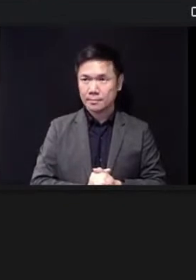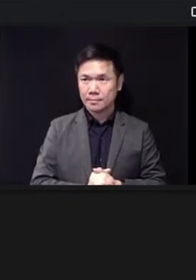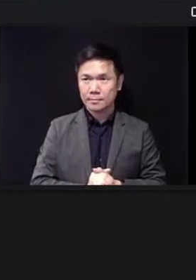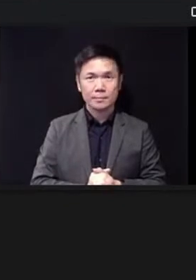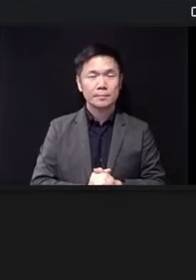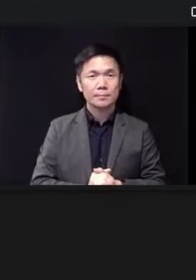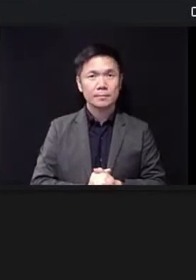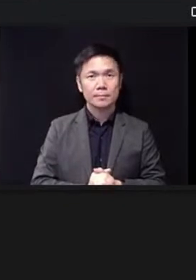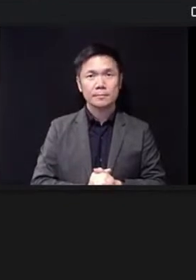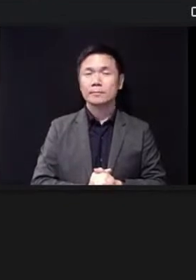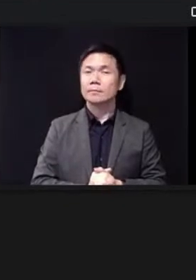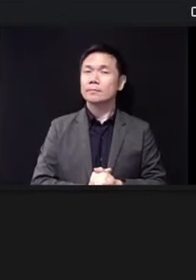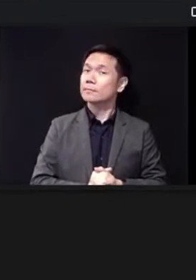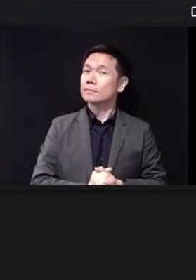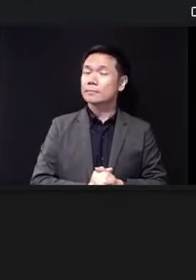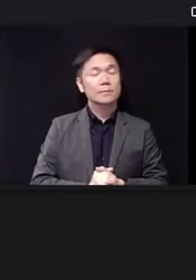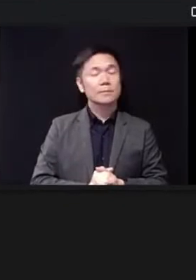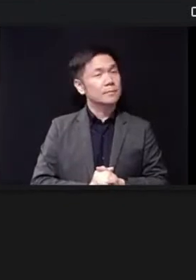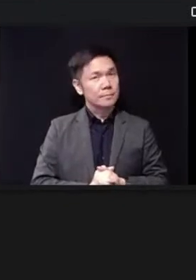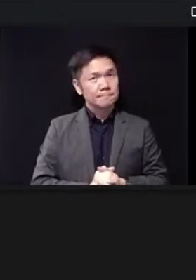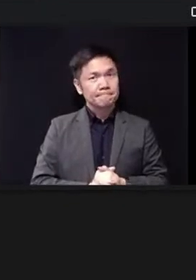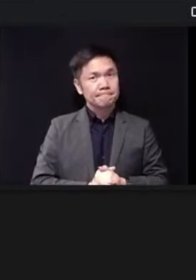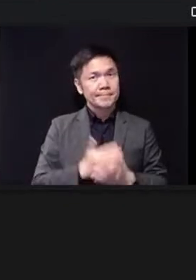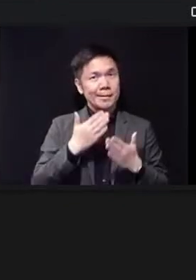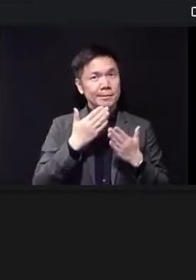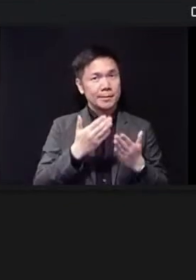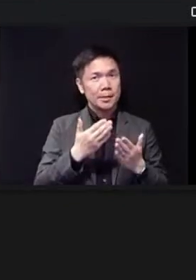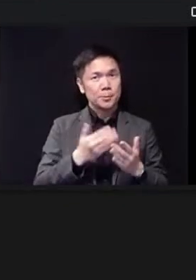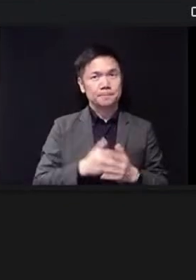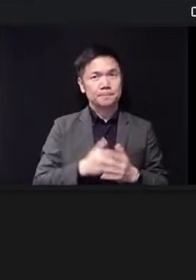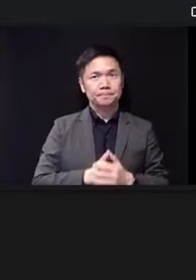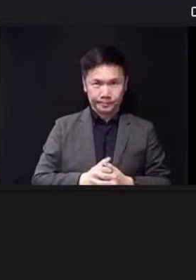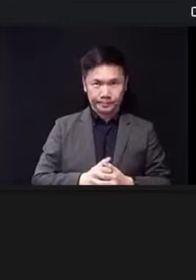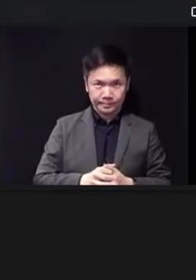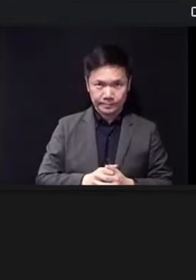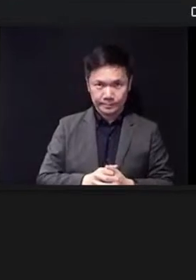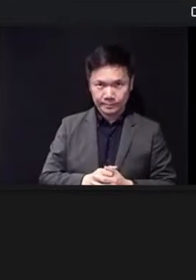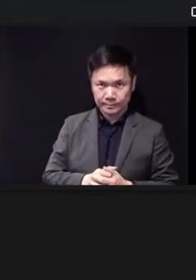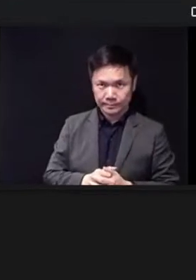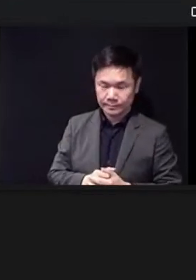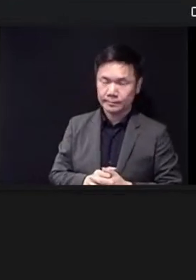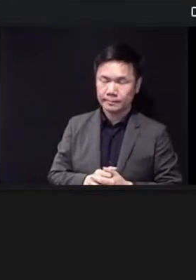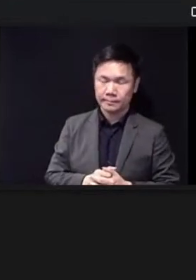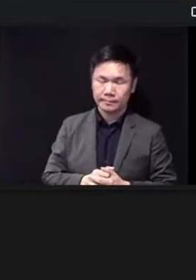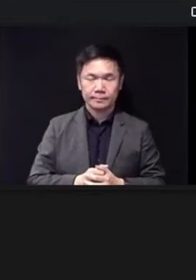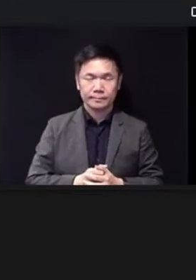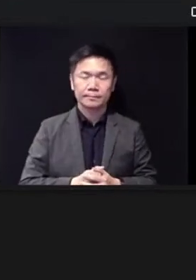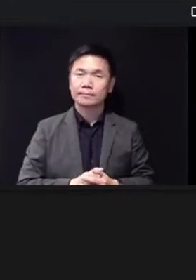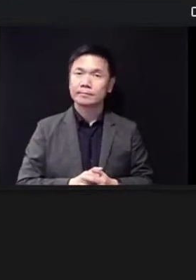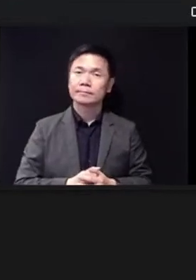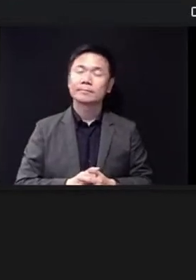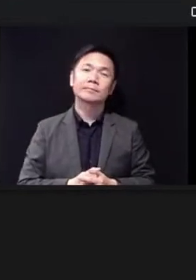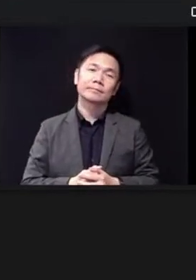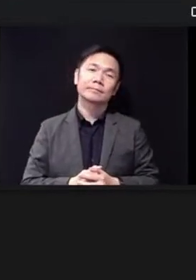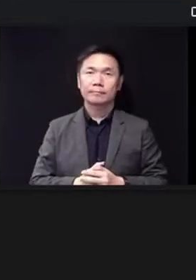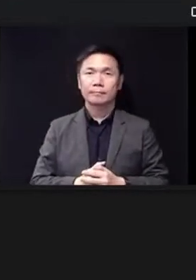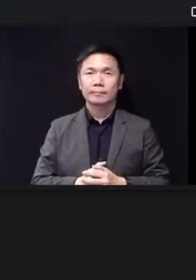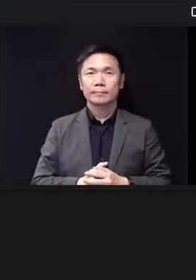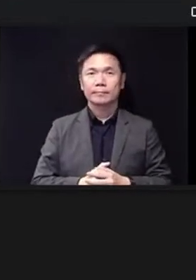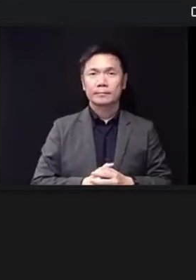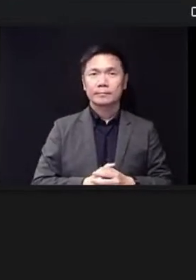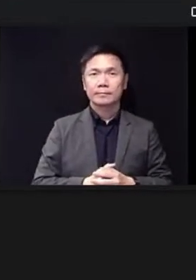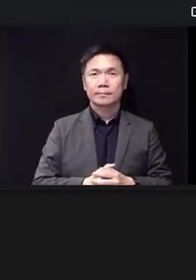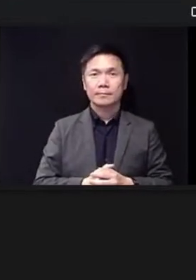Спасибо, уважаемые господа председательствующие, уважаемые делегаты. Дело в том, что нам хотелось бы, учитывая, что 28-й год не